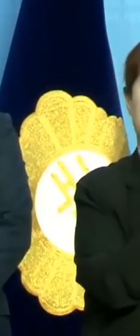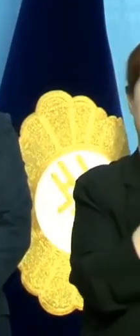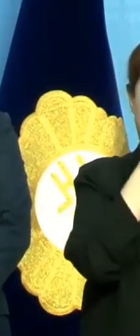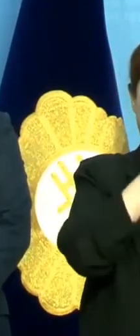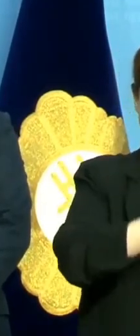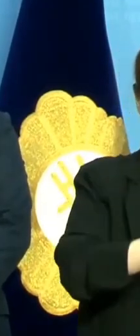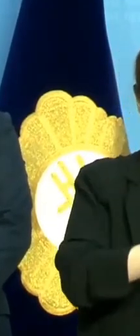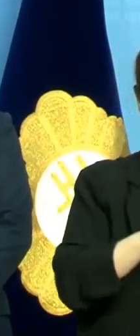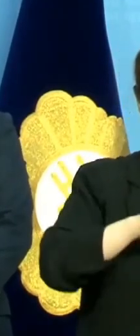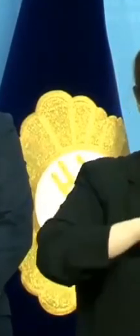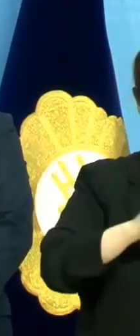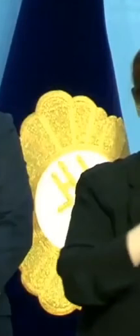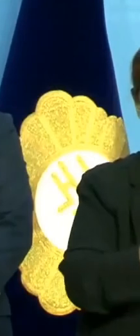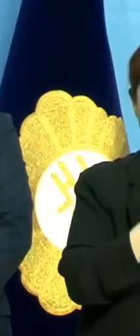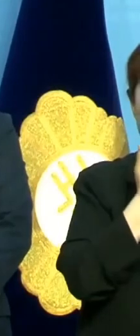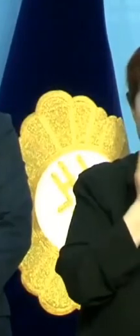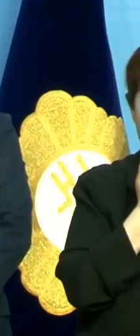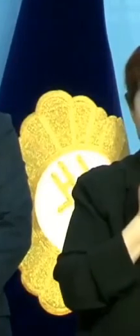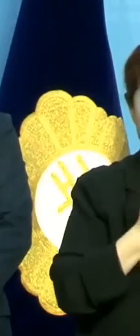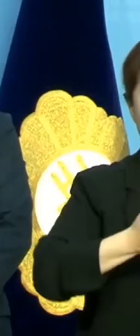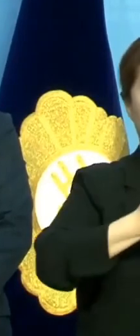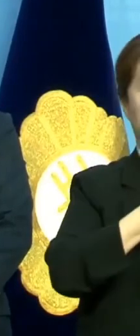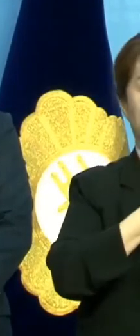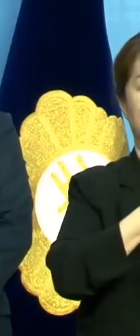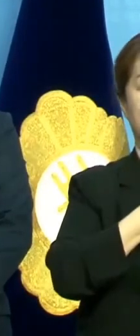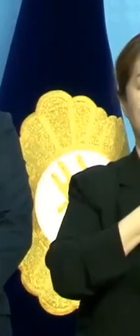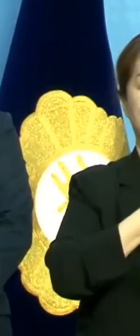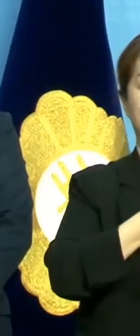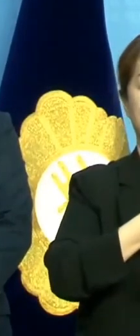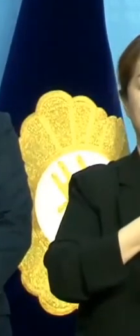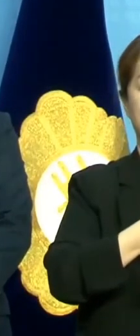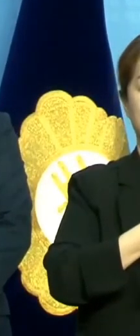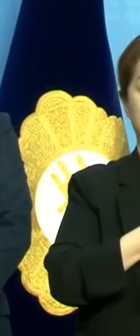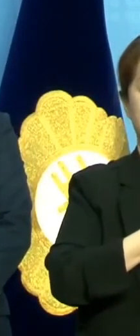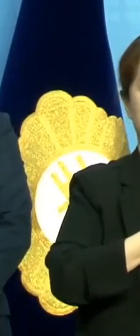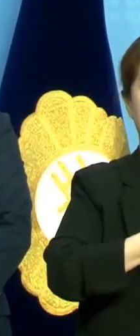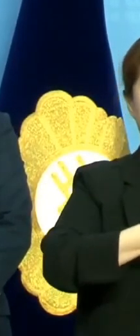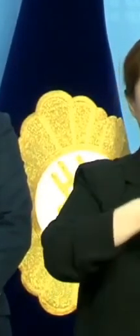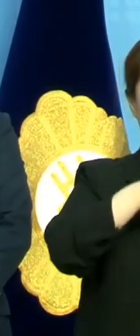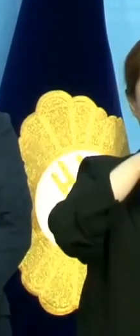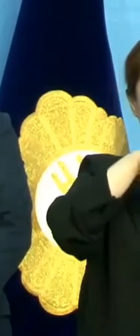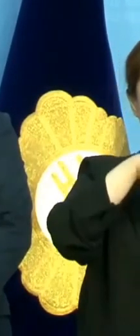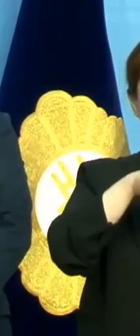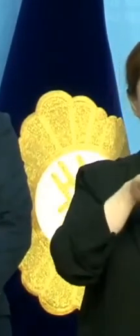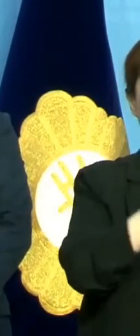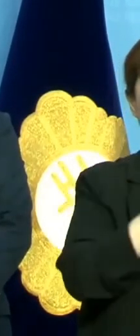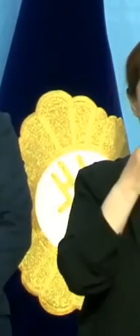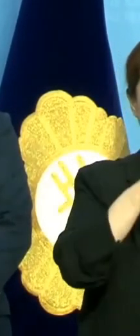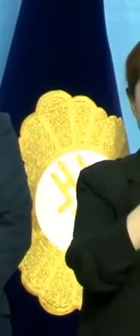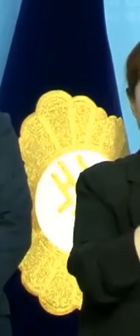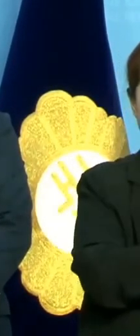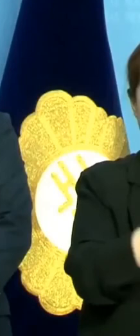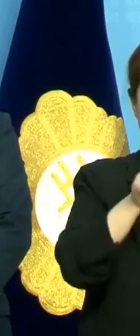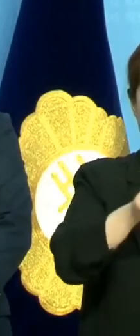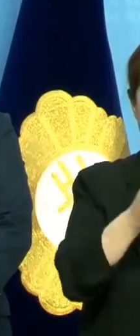억울함을 풀어줄 수 있는 신원을 할 수 있도록 우리 문광이 간사이신 우리 박정 의원님과